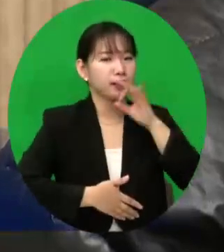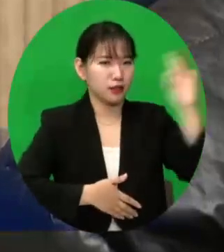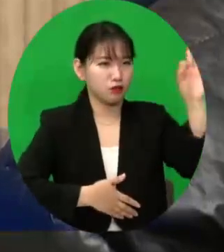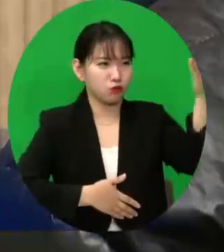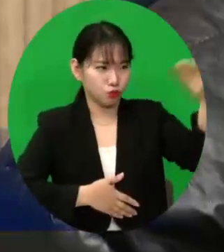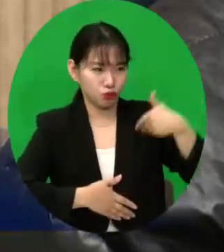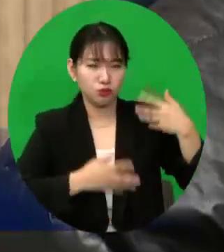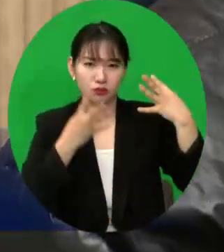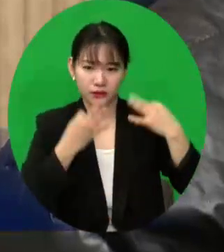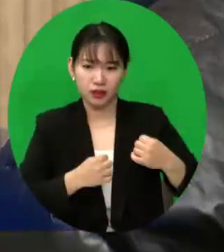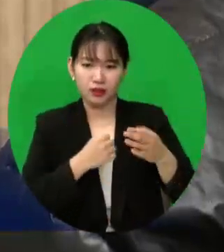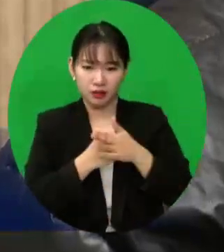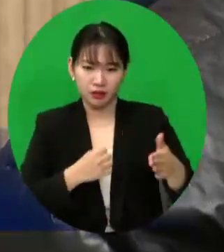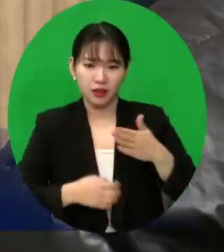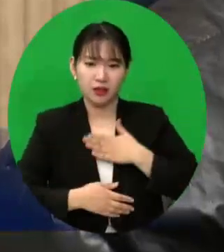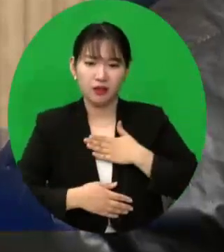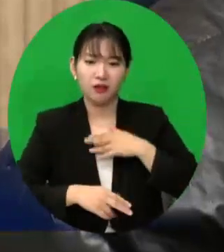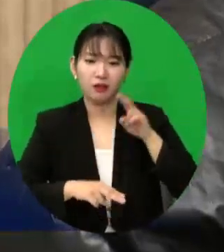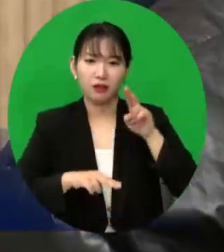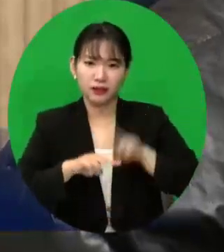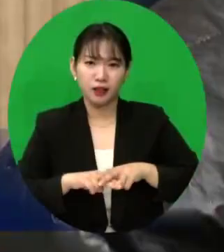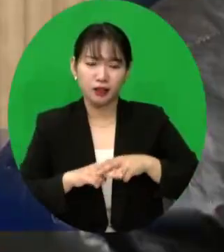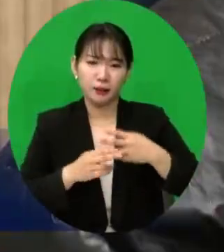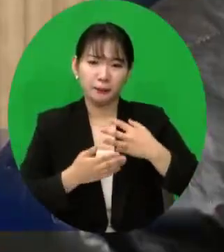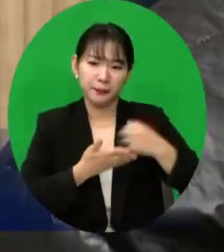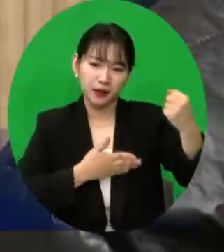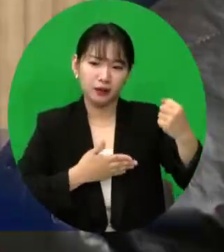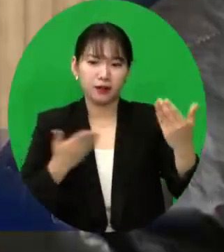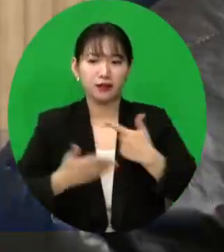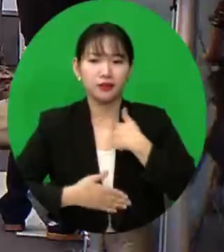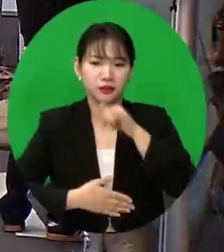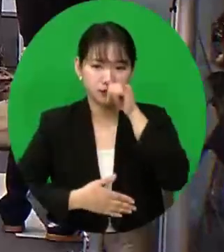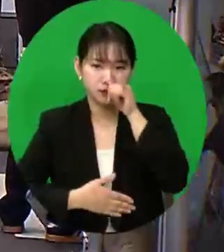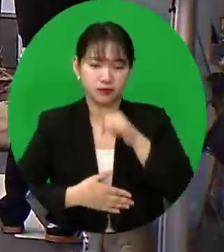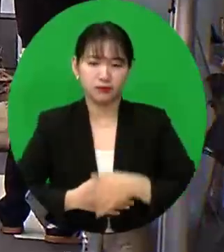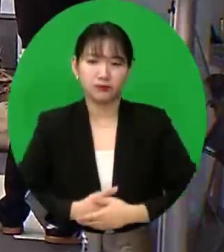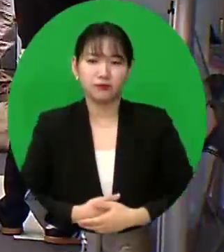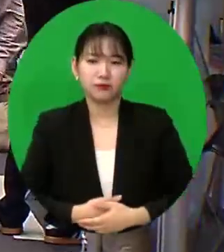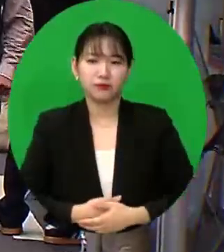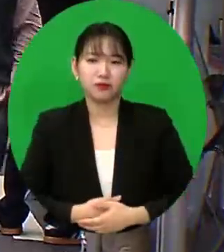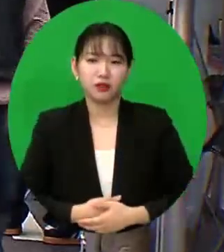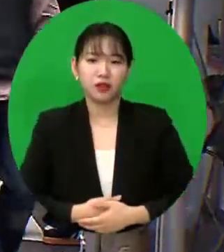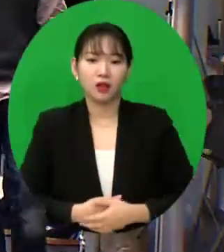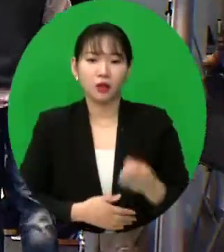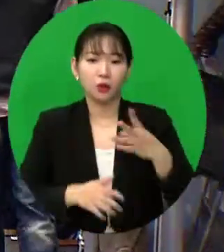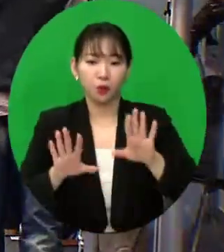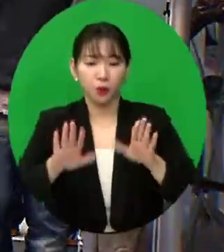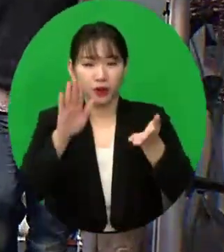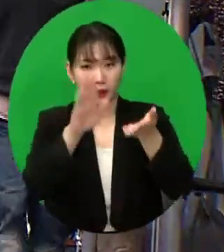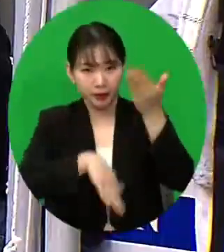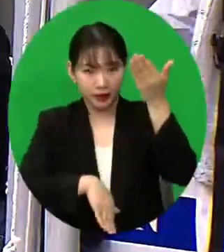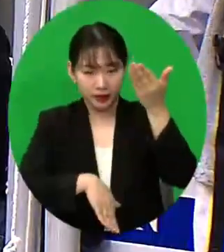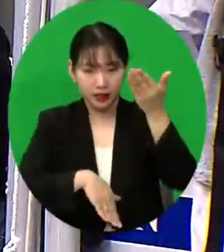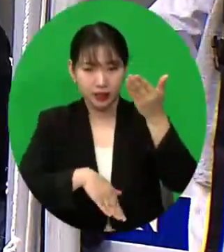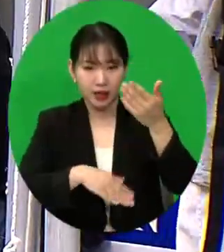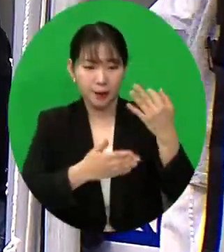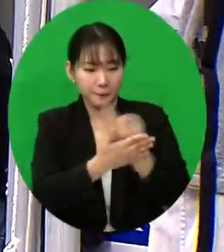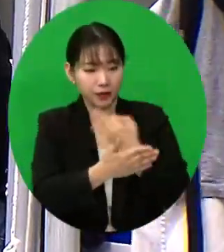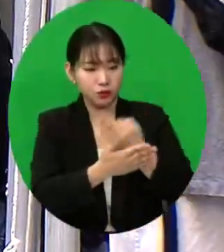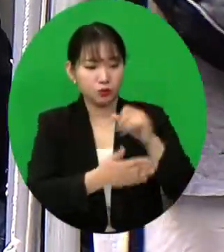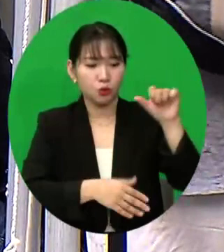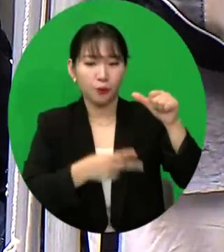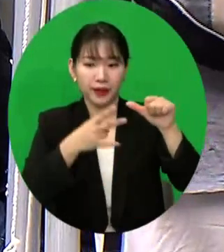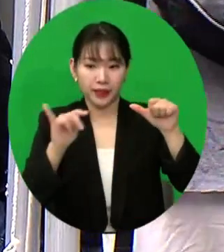되는 경우가 많아가지고 이제 제가 자리를 이제 뺏기는 경우가 좀 있었어서. 더욱이 올 하반기에 매출액